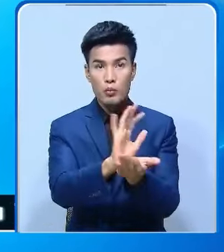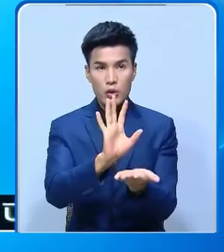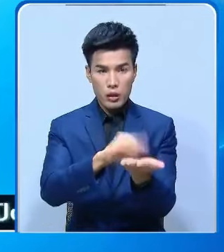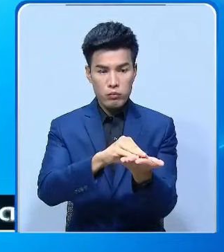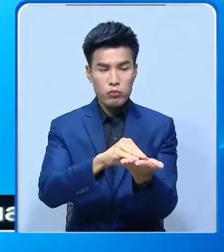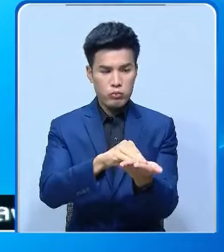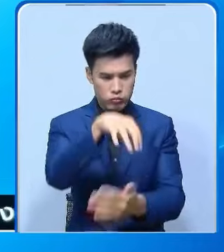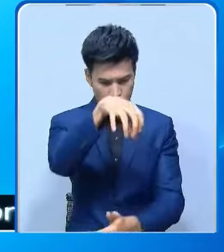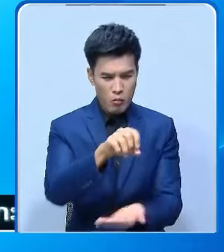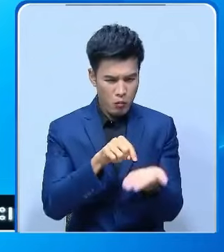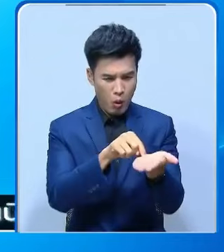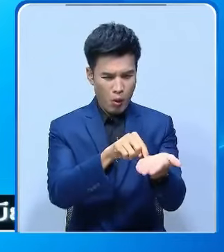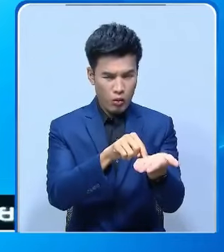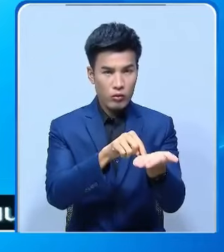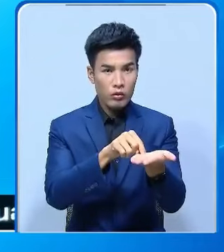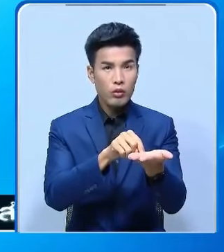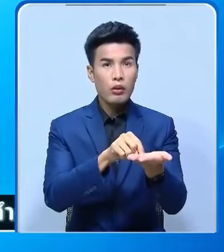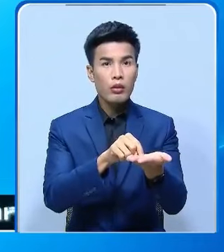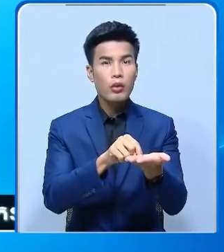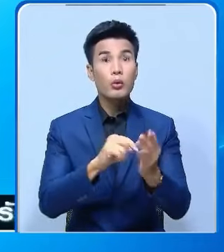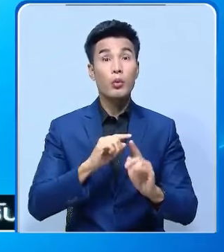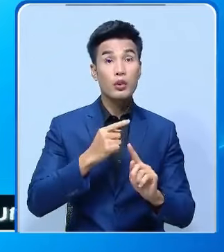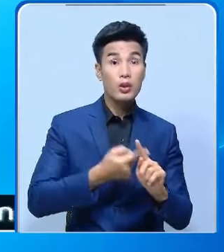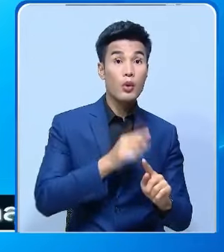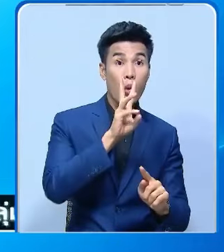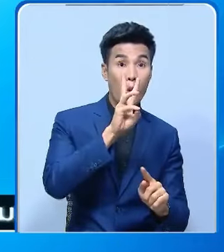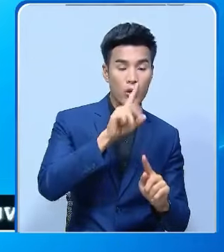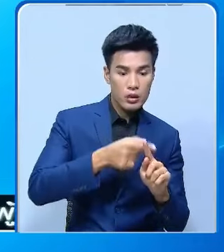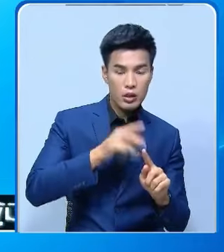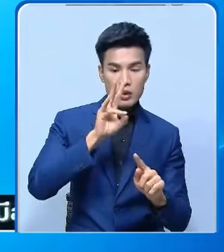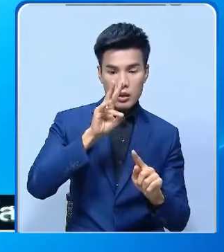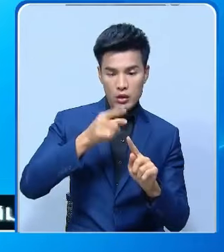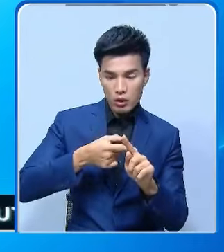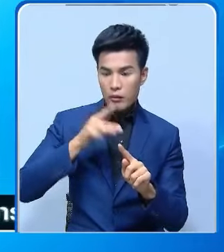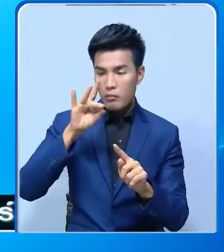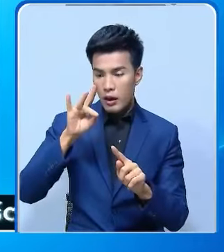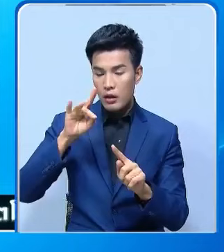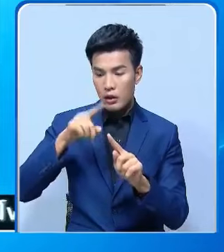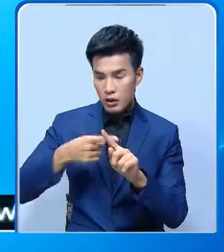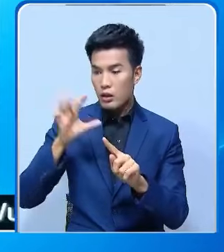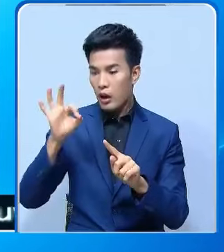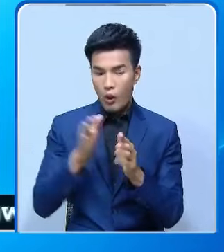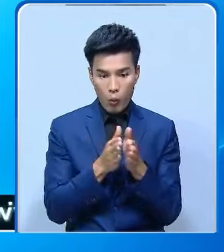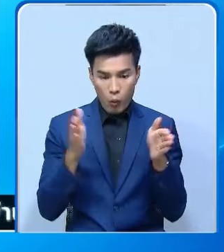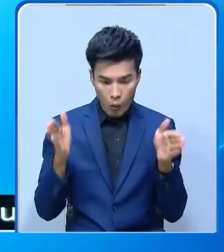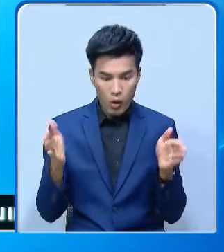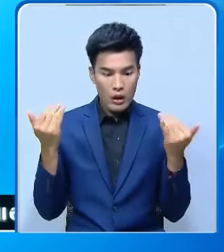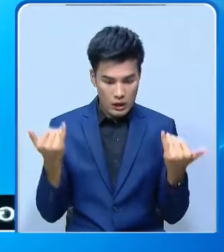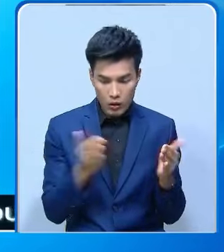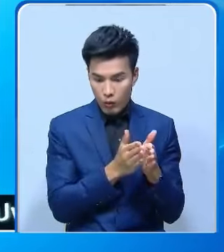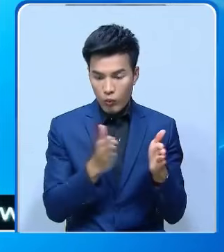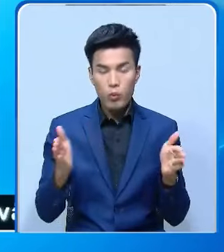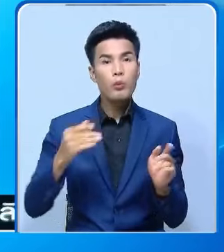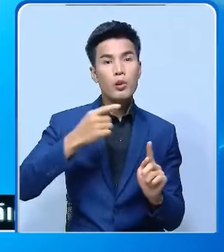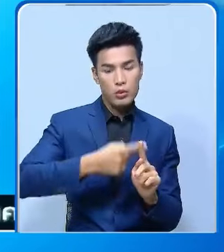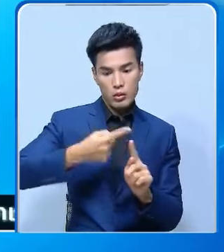บางพลัดปรากฏเท่าไหนมิถุนายนใช่มั้ยมิถุนายนกรกฎาคมสิงหาคมนี่กันยายนโอ้โห